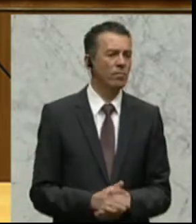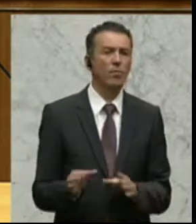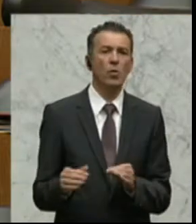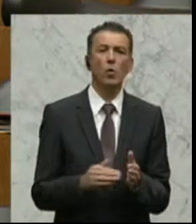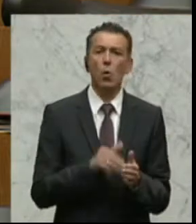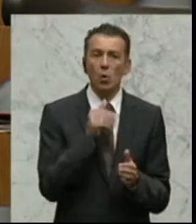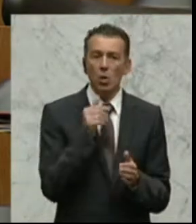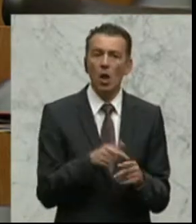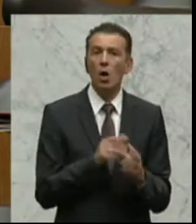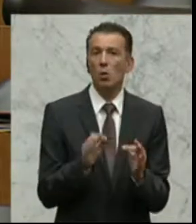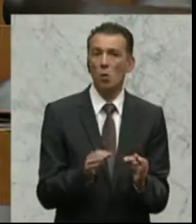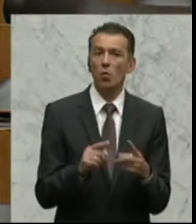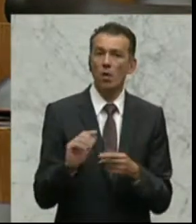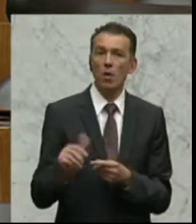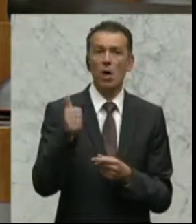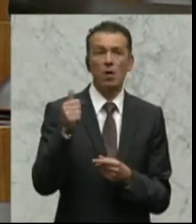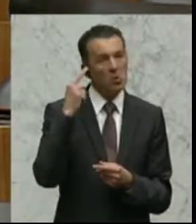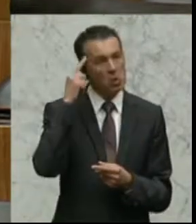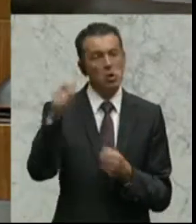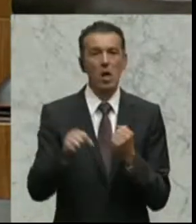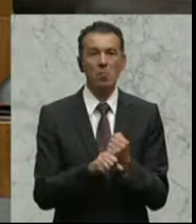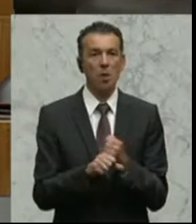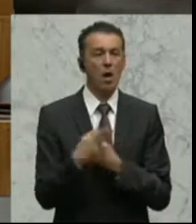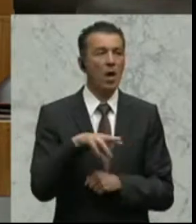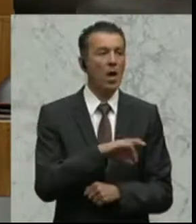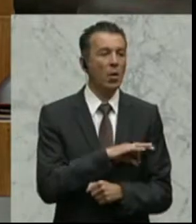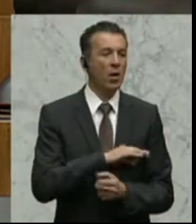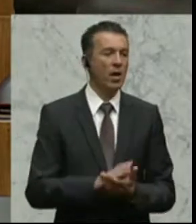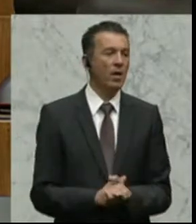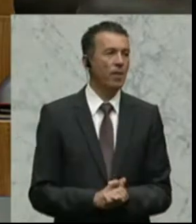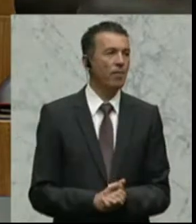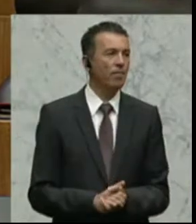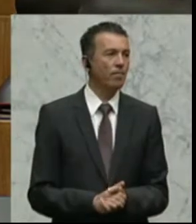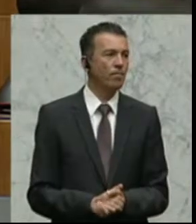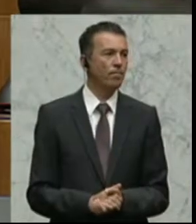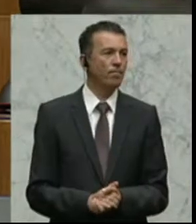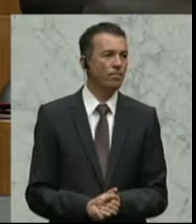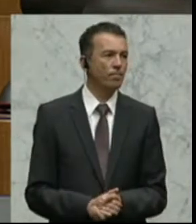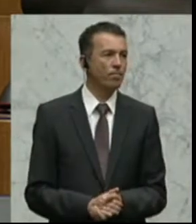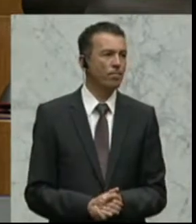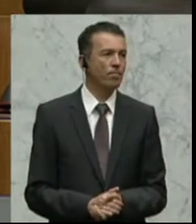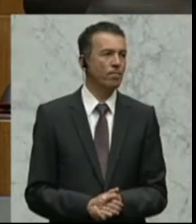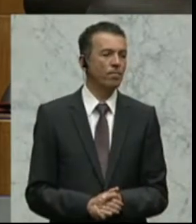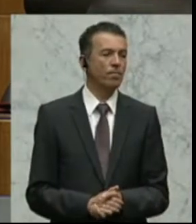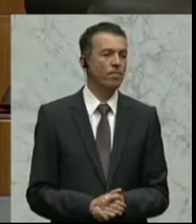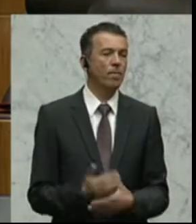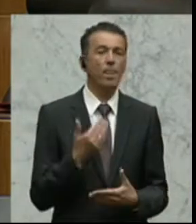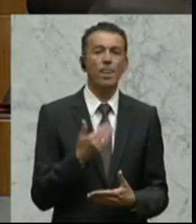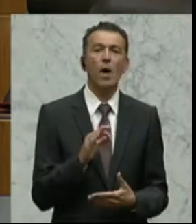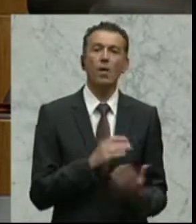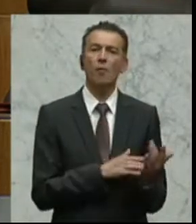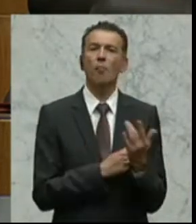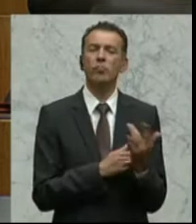Ersten, die es gescheit machen, bitte, Kollege. Aber auch dazu... Ja, danke für die Einwände. Ich darf mit